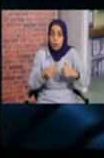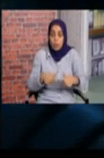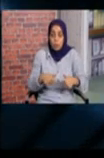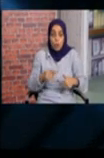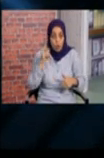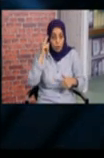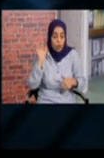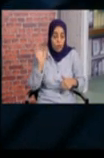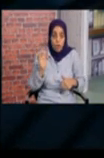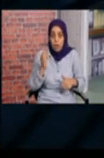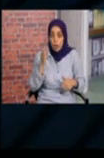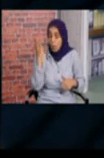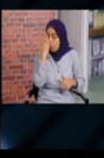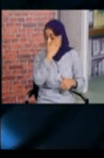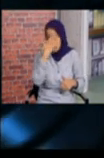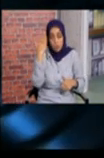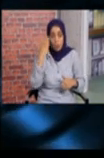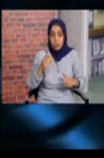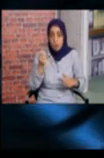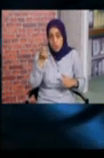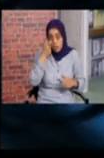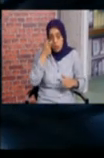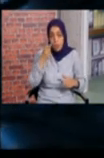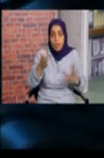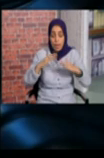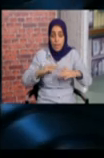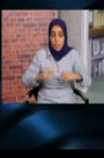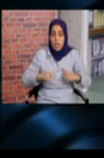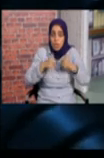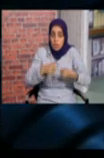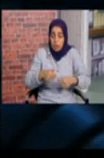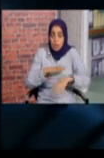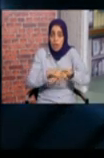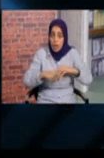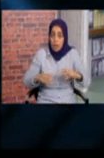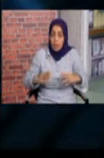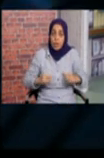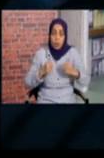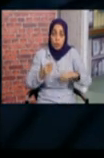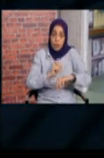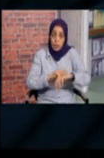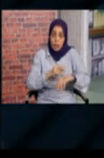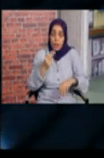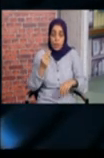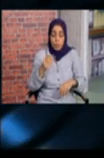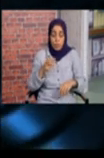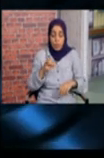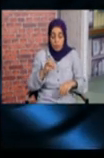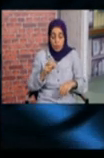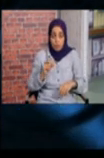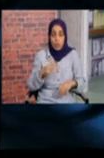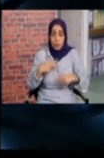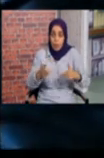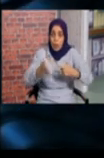ان هو فقد البصر، في حين ان زرع العدسة واجراء هذه العملية في مدة لا تستغرق 45 دقيقة بيرجع